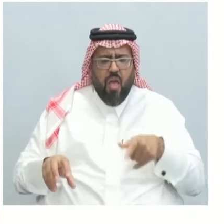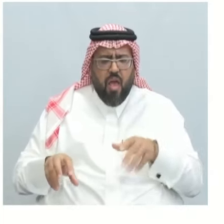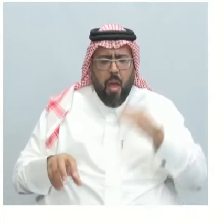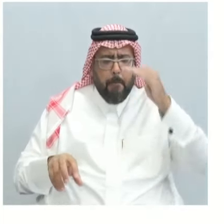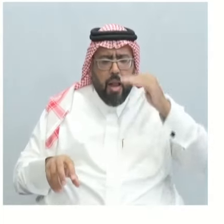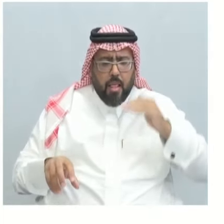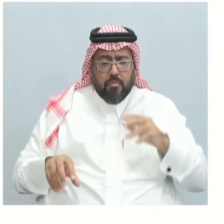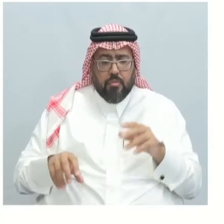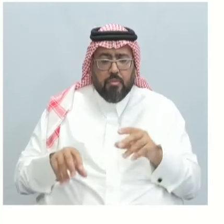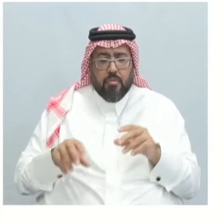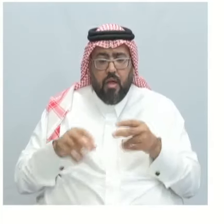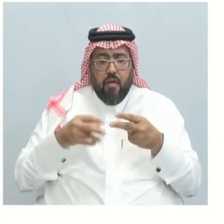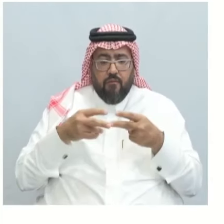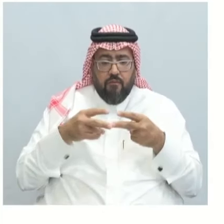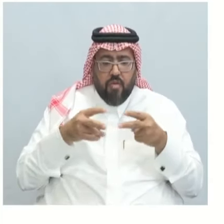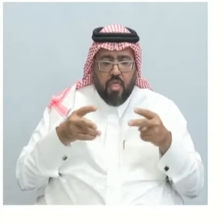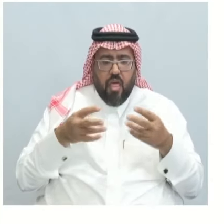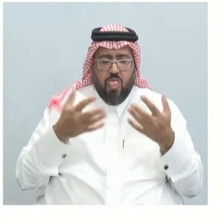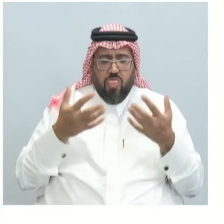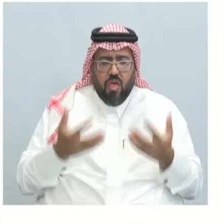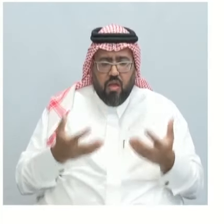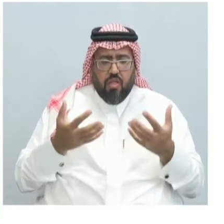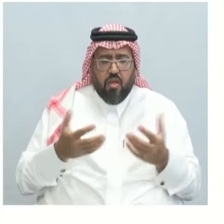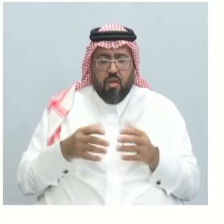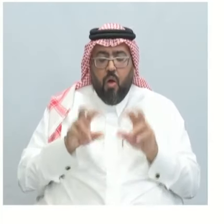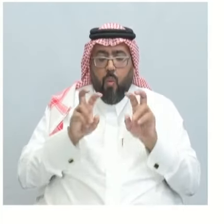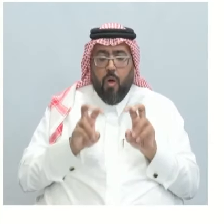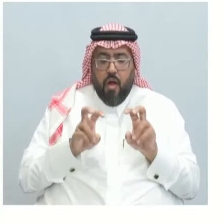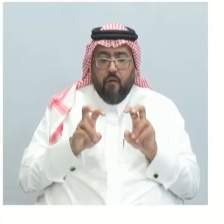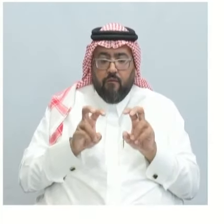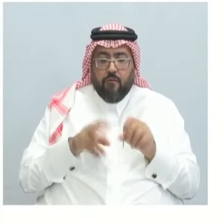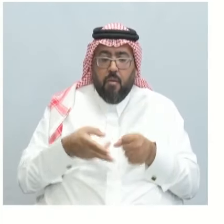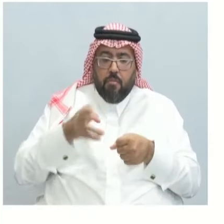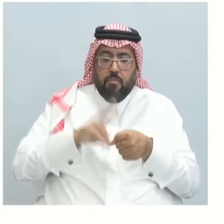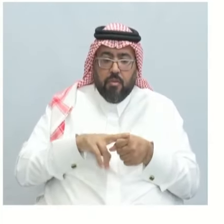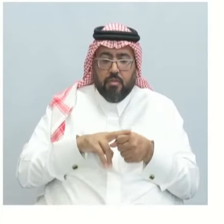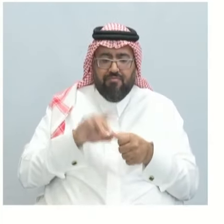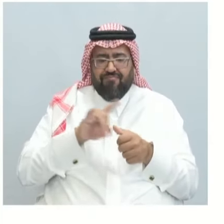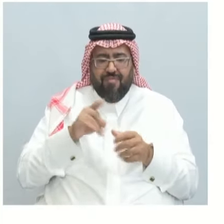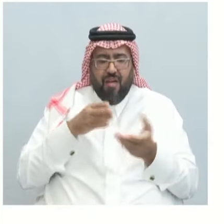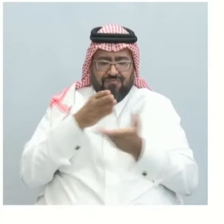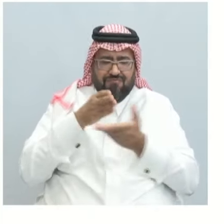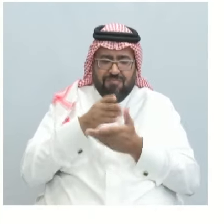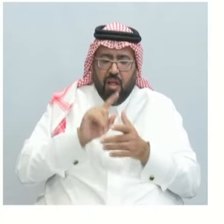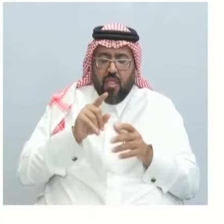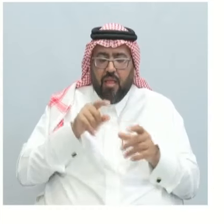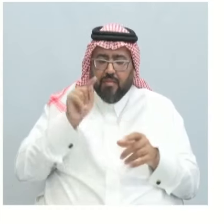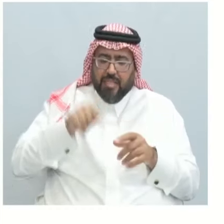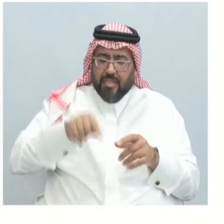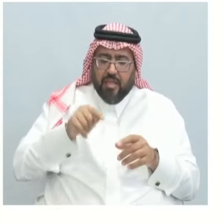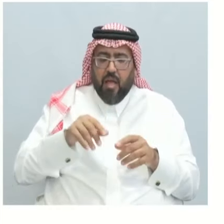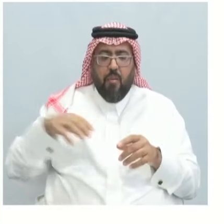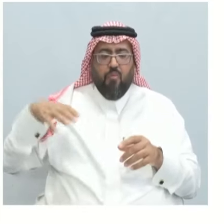البرنامج قيد التشغيل فقط يمكنك ايقاف ذلك البرنامج الذي لا يستجيب باستخدام